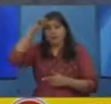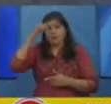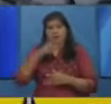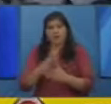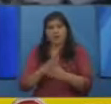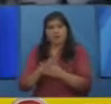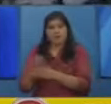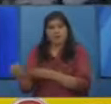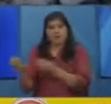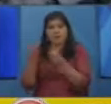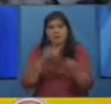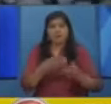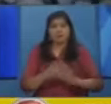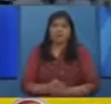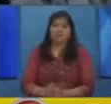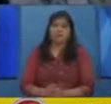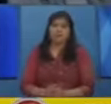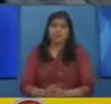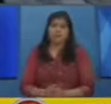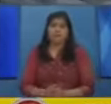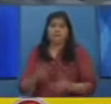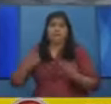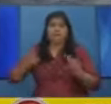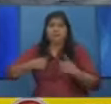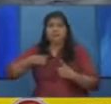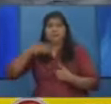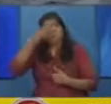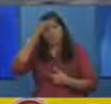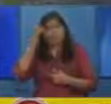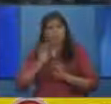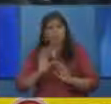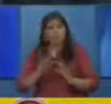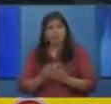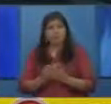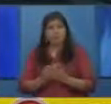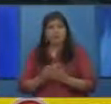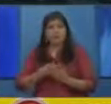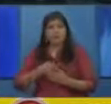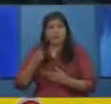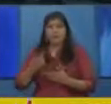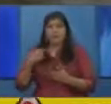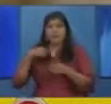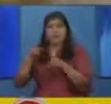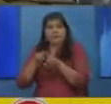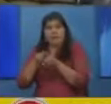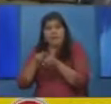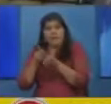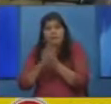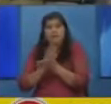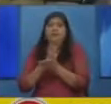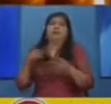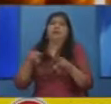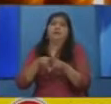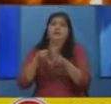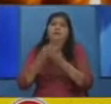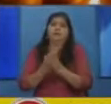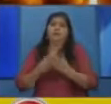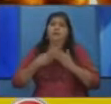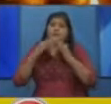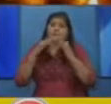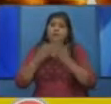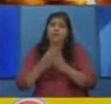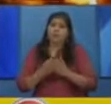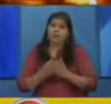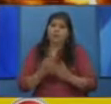सेवा और सुरक्षा कर रहे हैं। हमें उनको याद करके ही अपने त्योहार मनाने हैं। हमें घर में